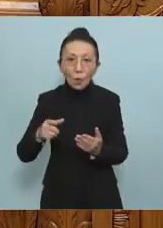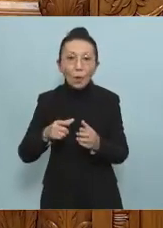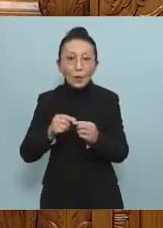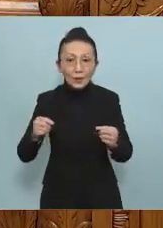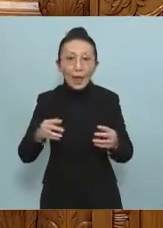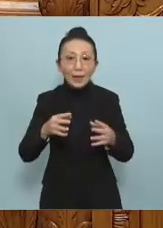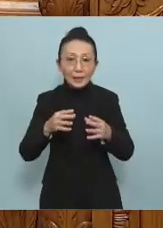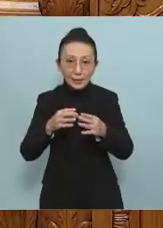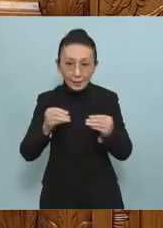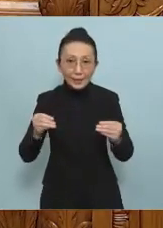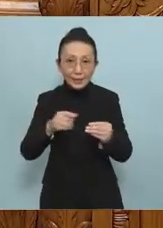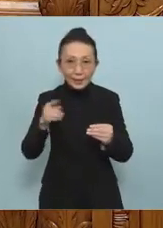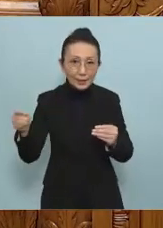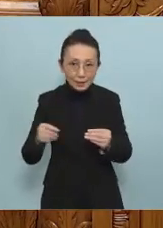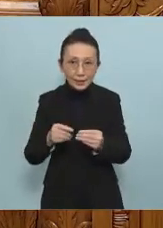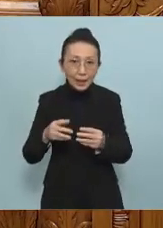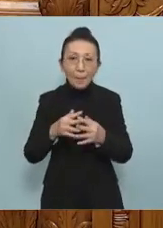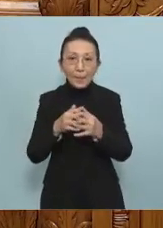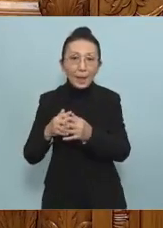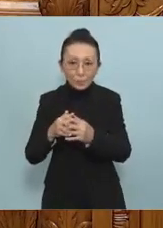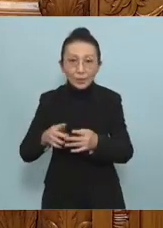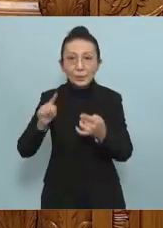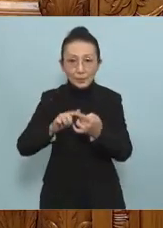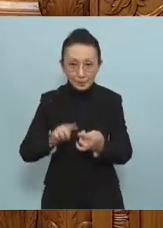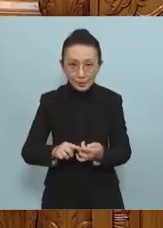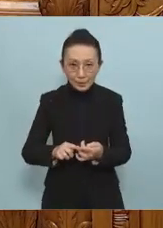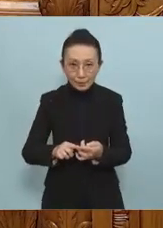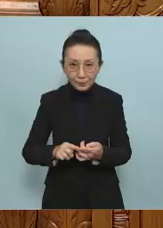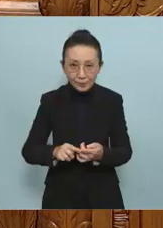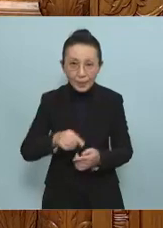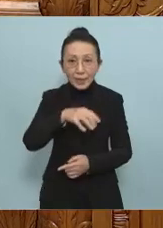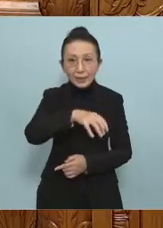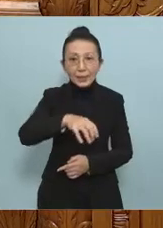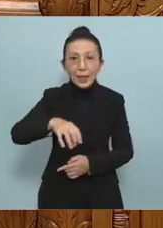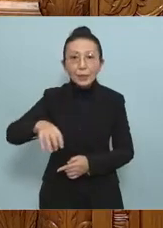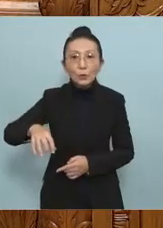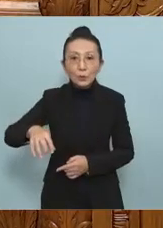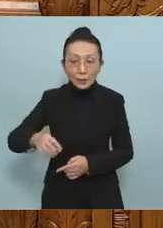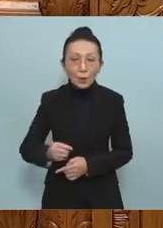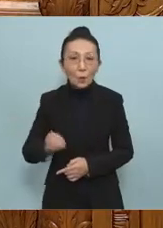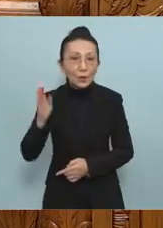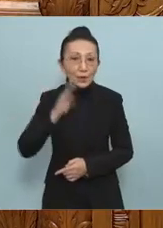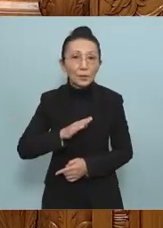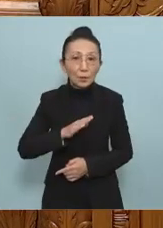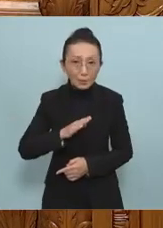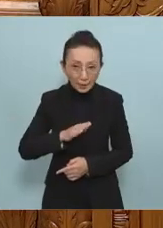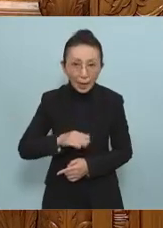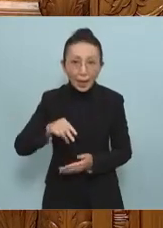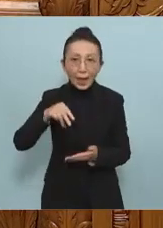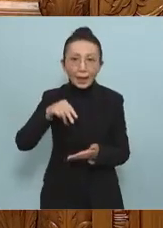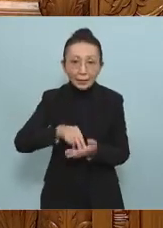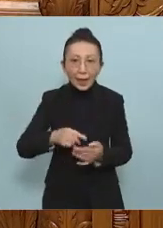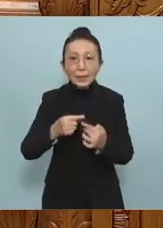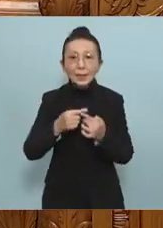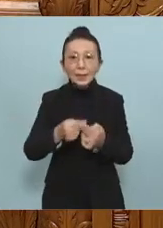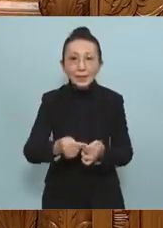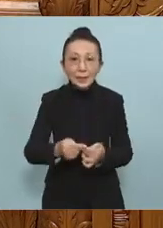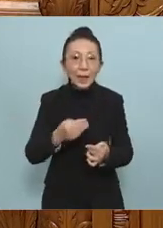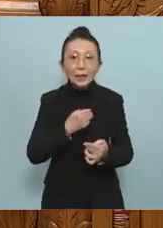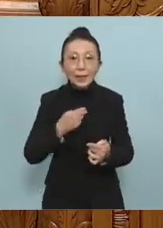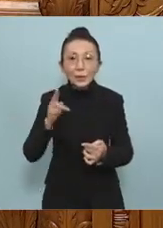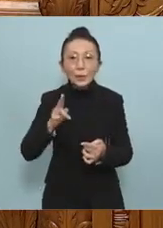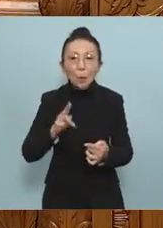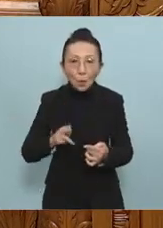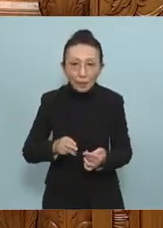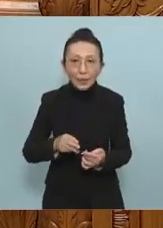し、事件・事故時の自治体職員の迅速かつ円滑な立ち入りの保障などを求め